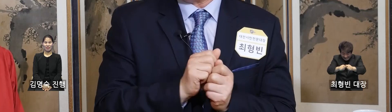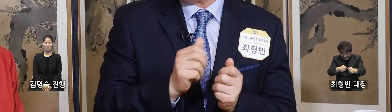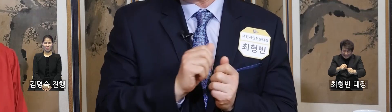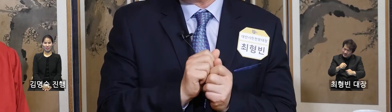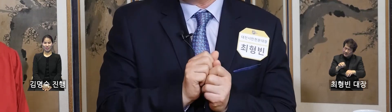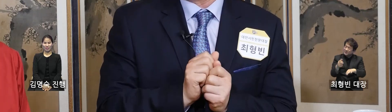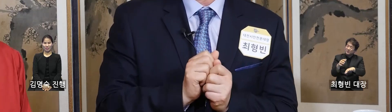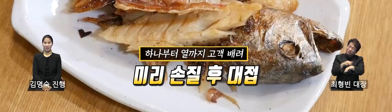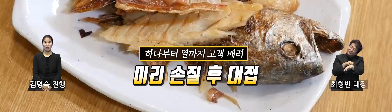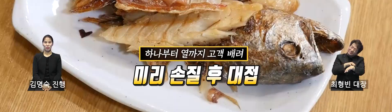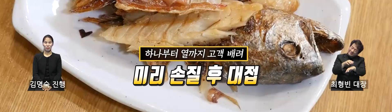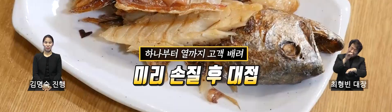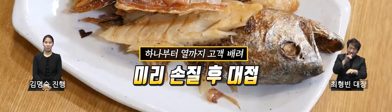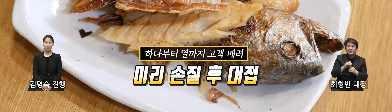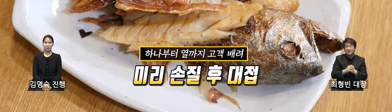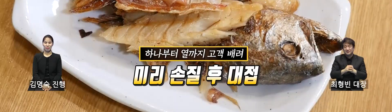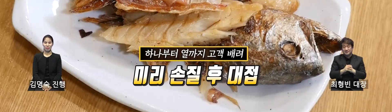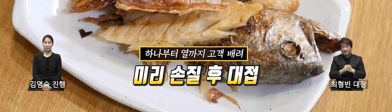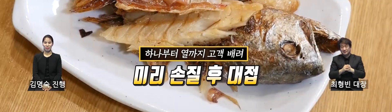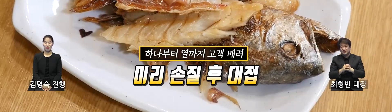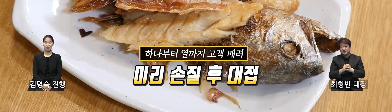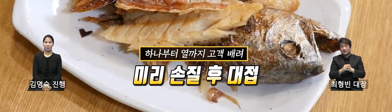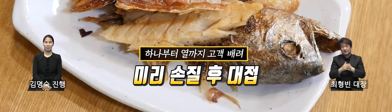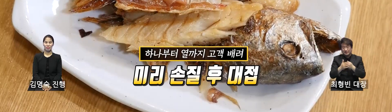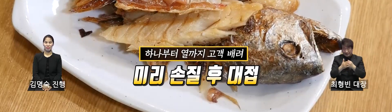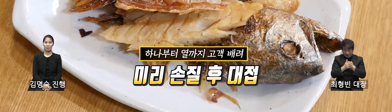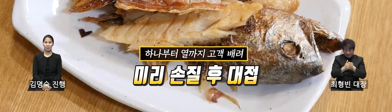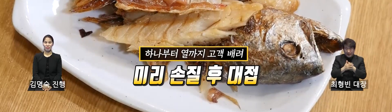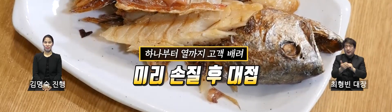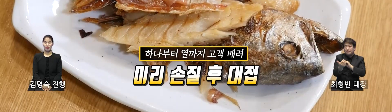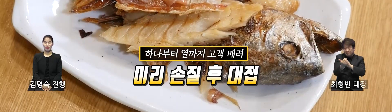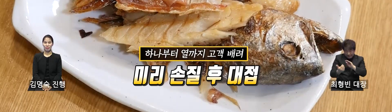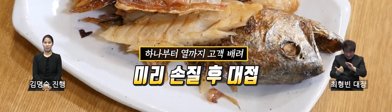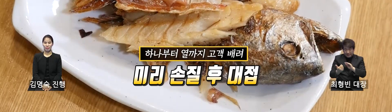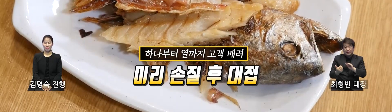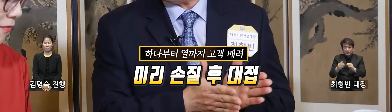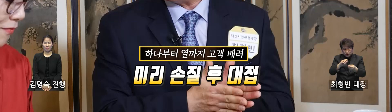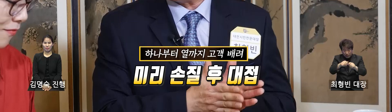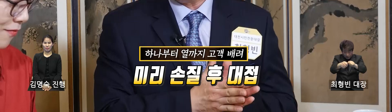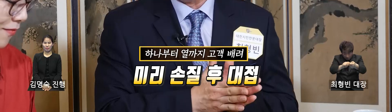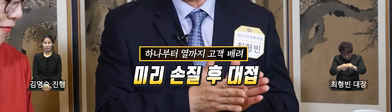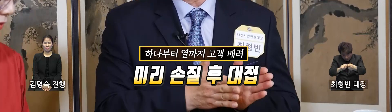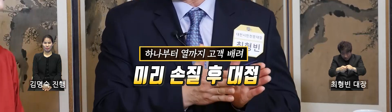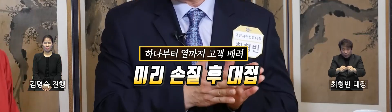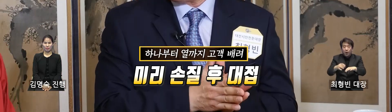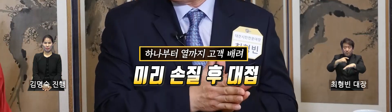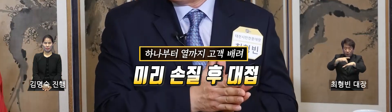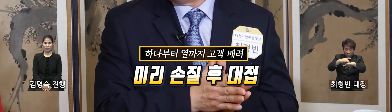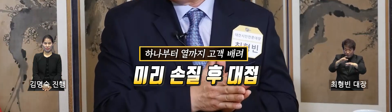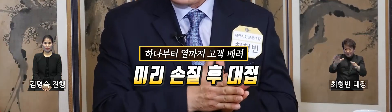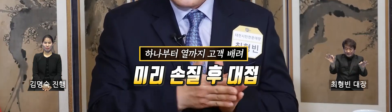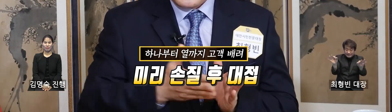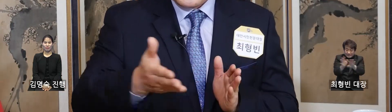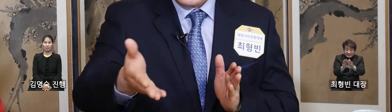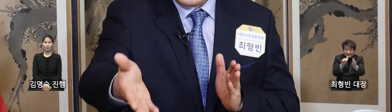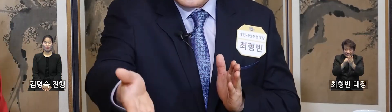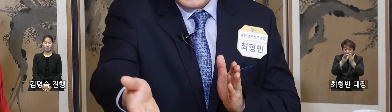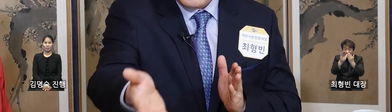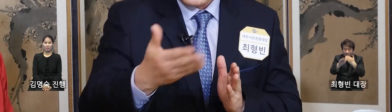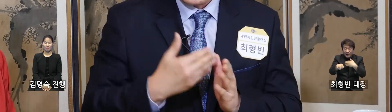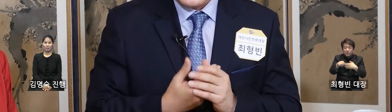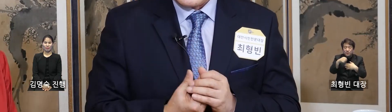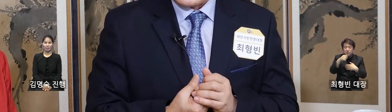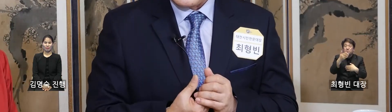불편하지 않아요 어 그래서 이제 이 식당에서는 미래 이렇게 다 손질해서 별을 발라서 먹기 좋구요 해준 거고